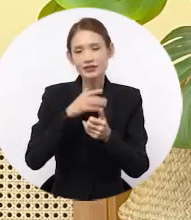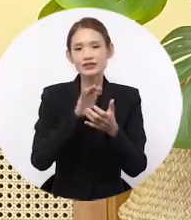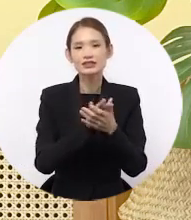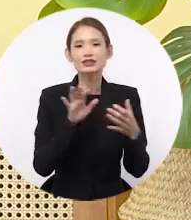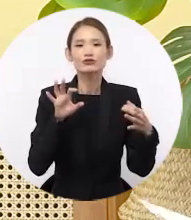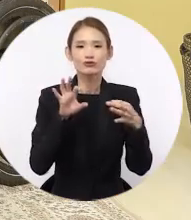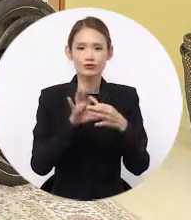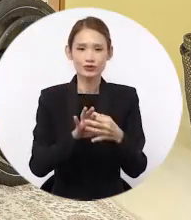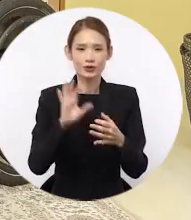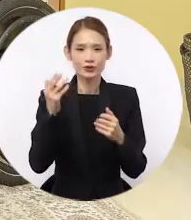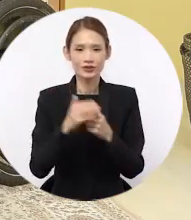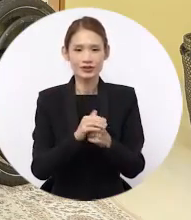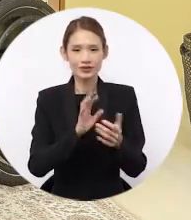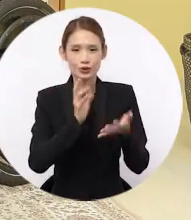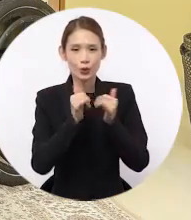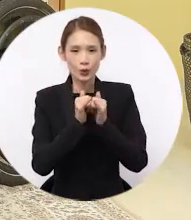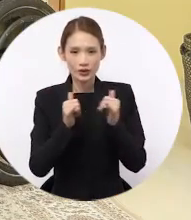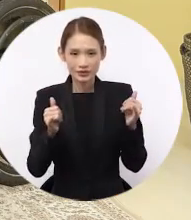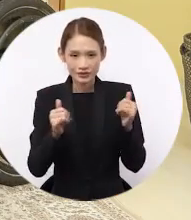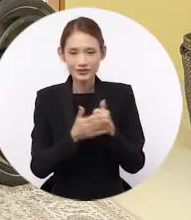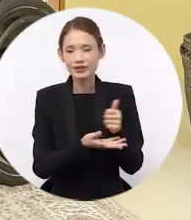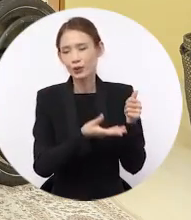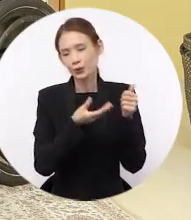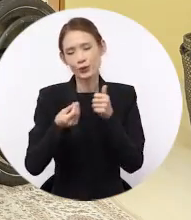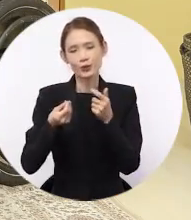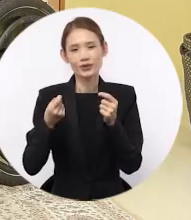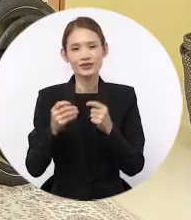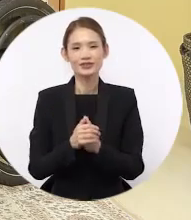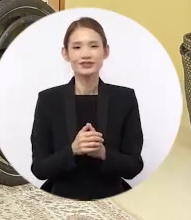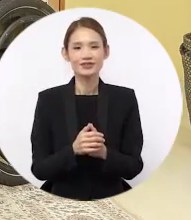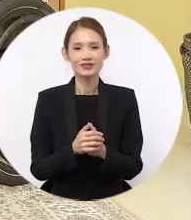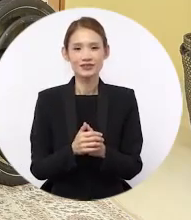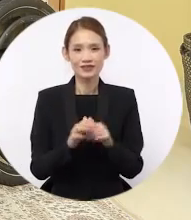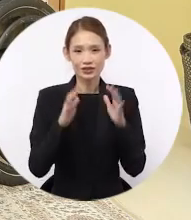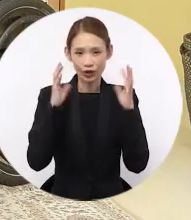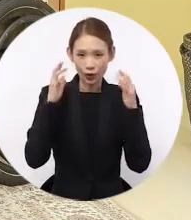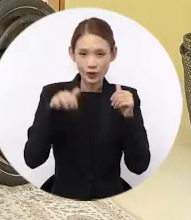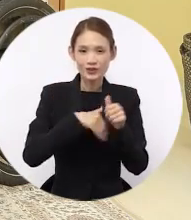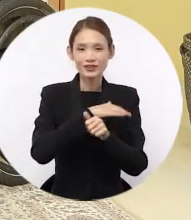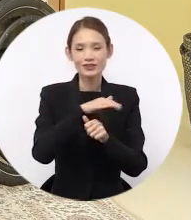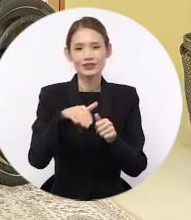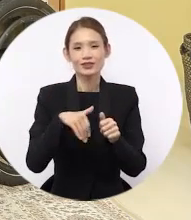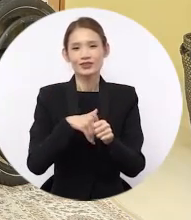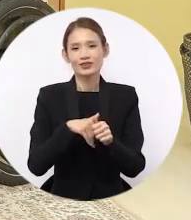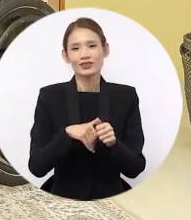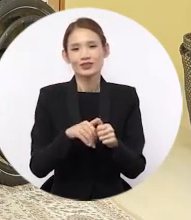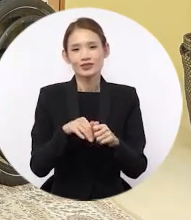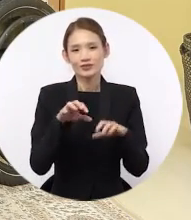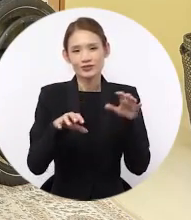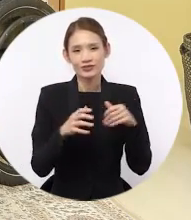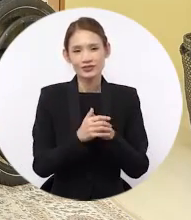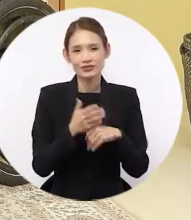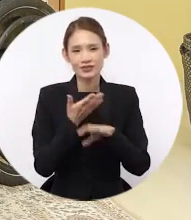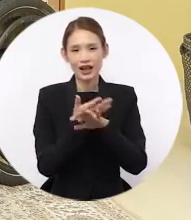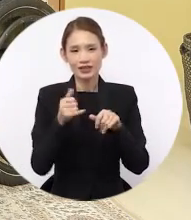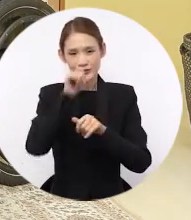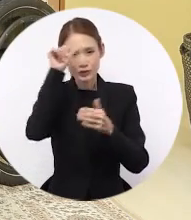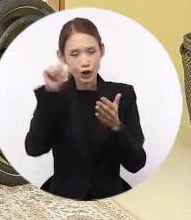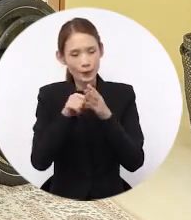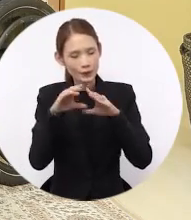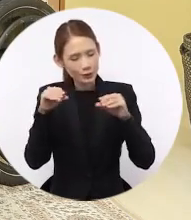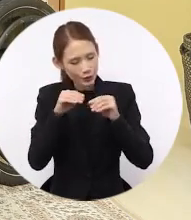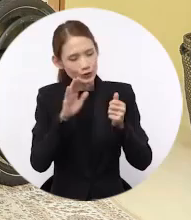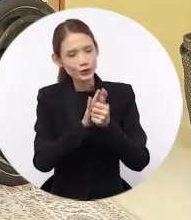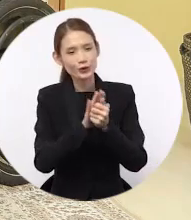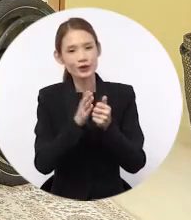관계를 맺어야 돼요. 오늘 굉장한 토론자분을 패널을 오늘 모신 것 같아요. 그렇게 주변에 많은 도움을 주시고 네. 저요? 네. 네, 남의